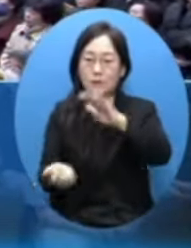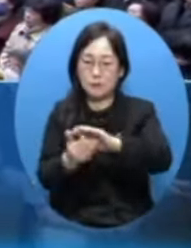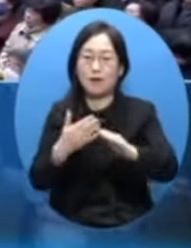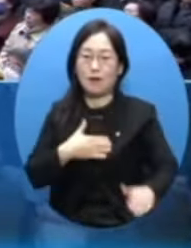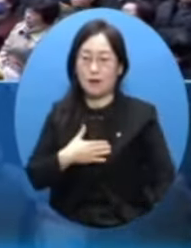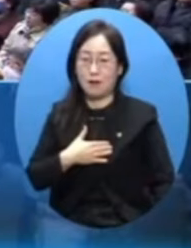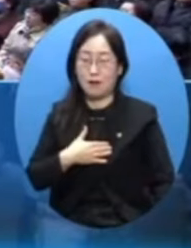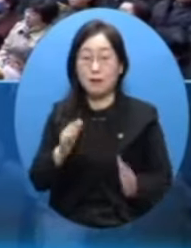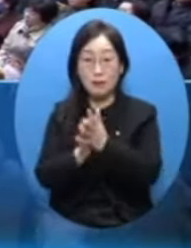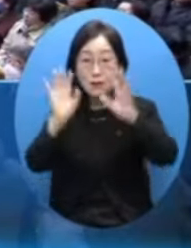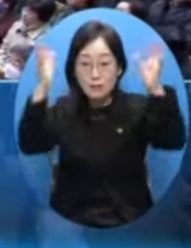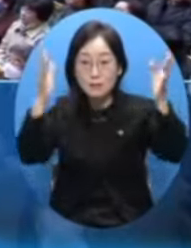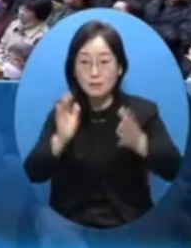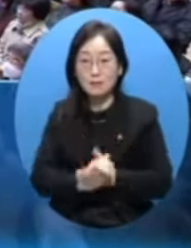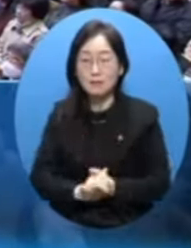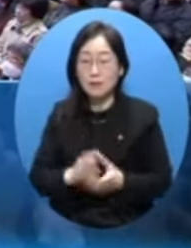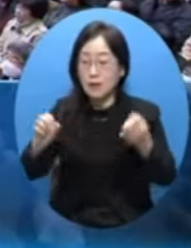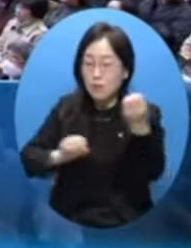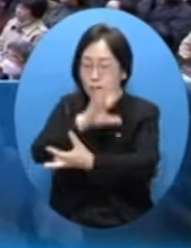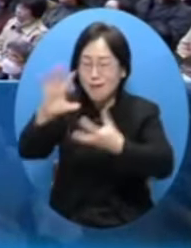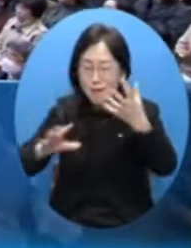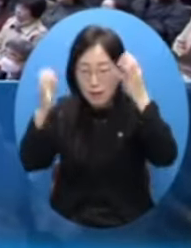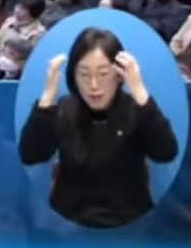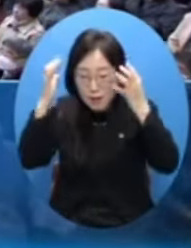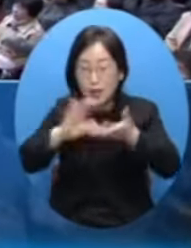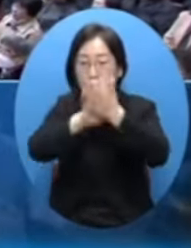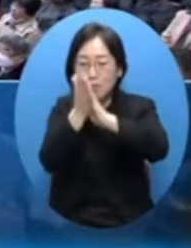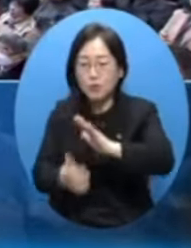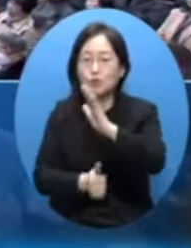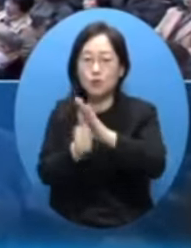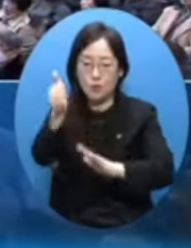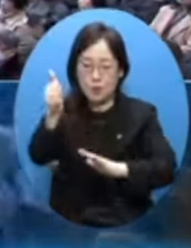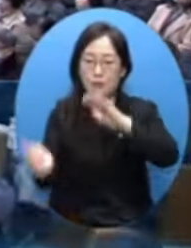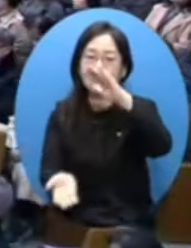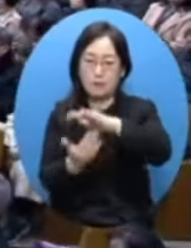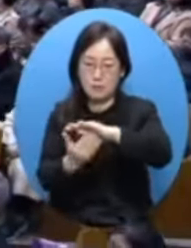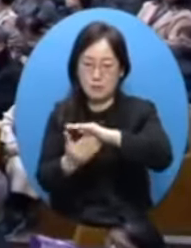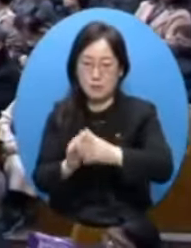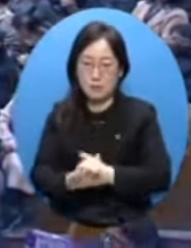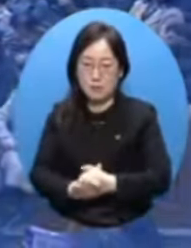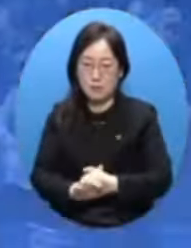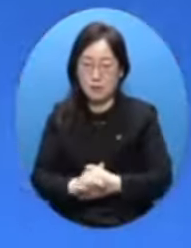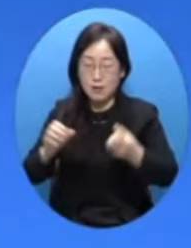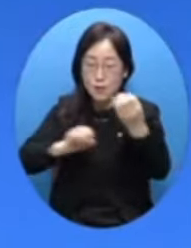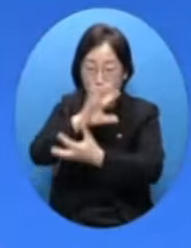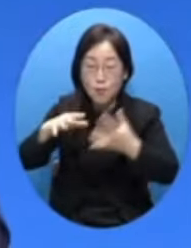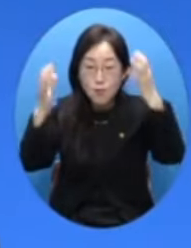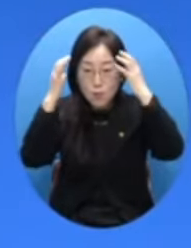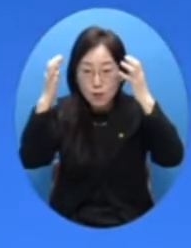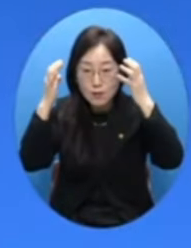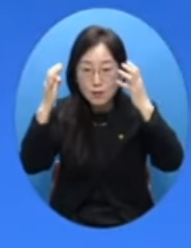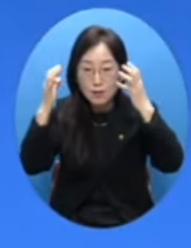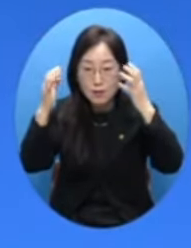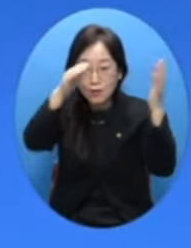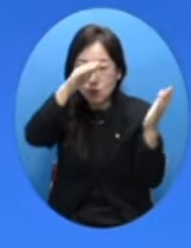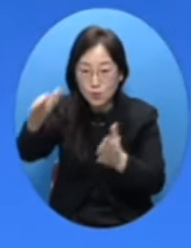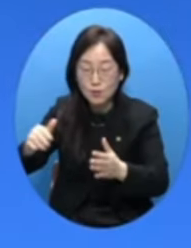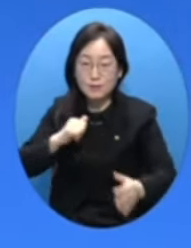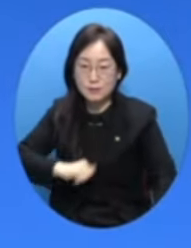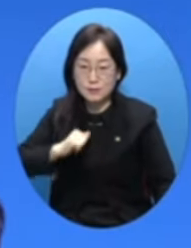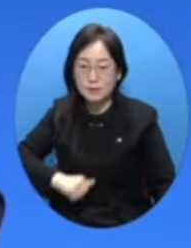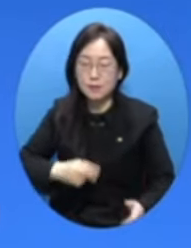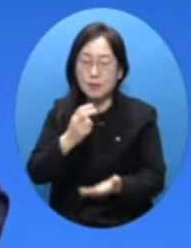알미로다. 할렐루야. 환난이 반하여 소망을 이루게 되는 것입니다. 환난을 통하여 우리가 인내하는 법을